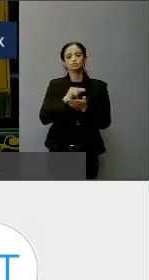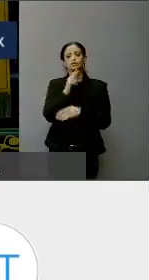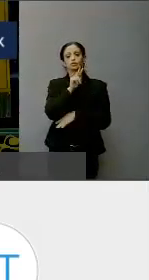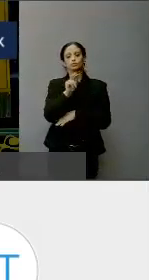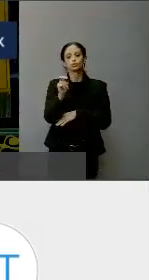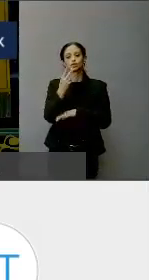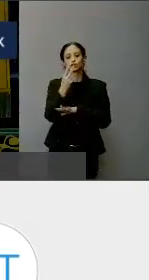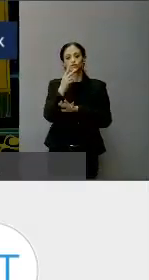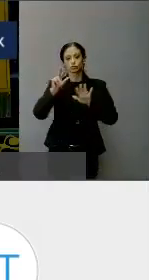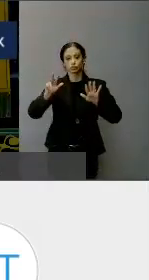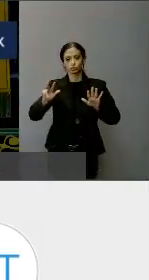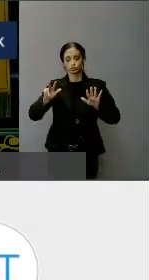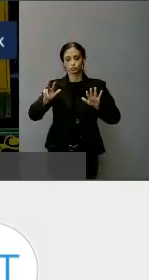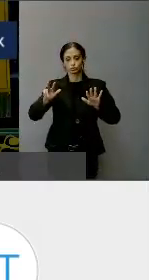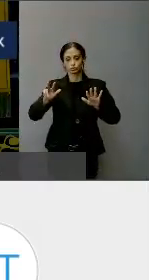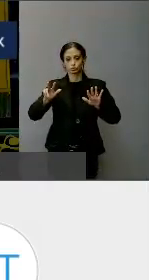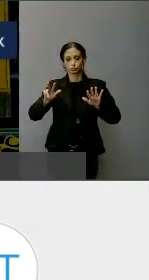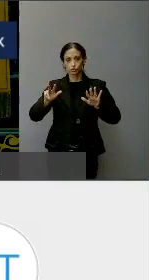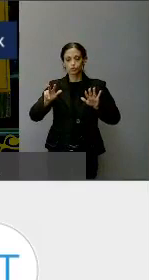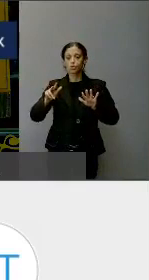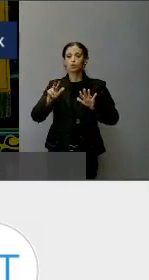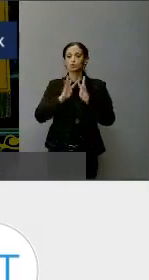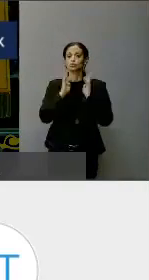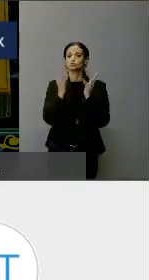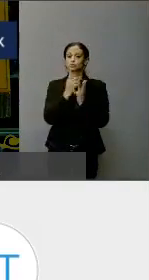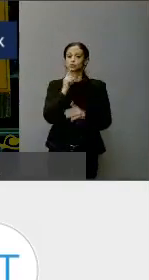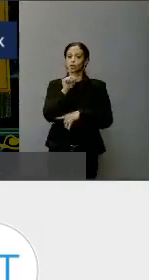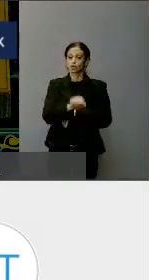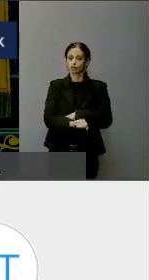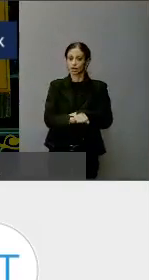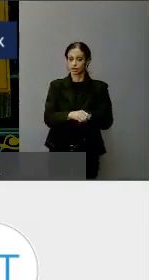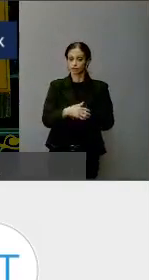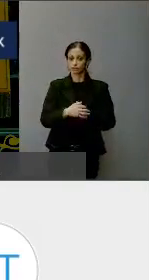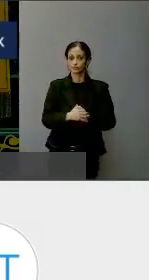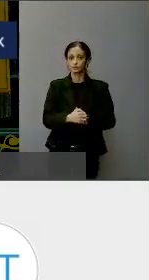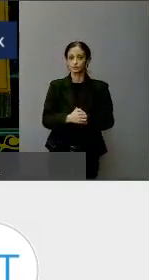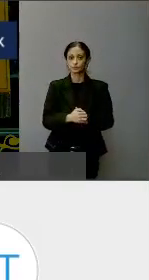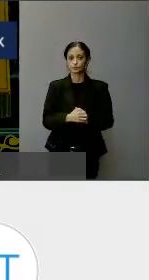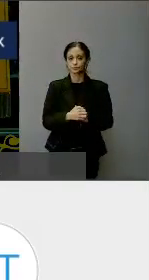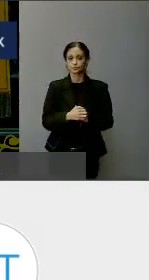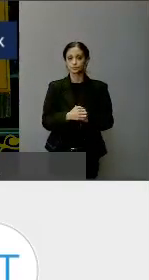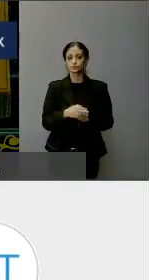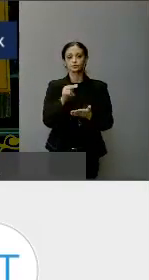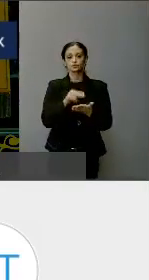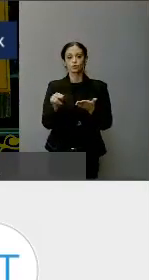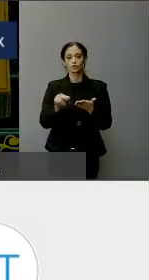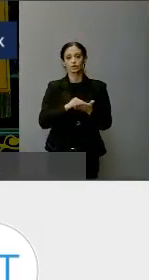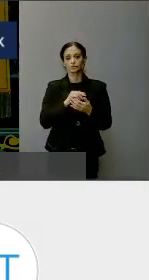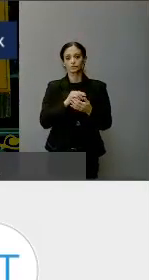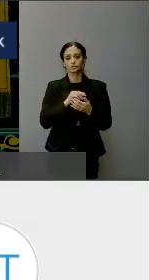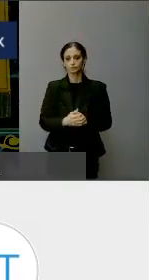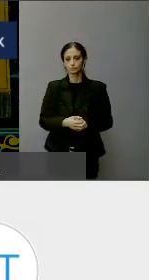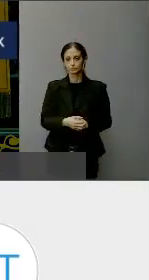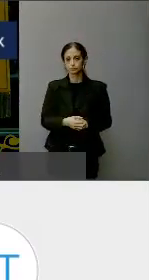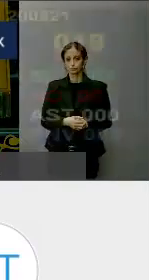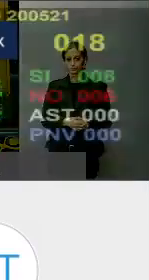228 con parere contrario della giunta si vota